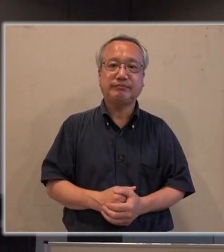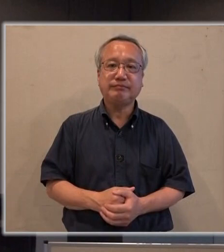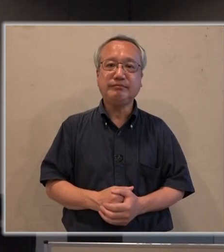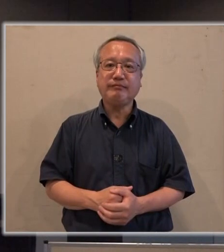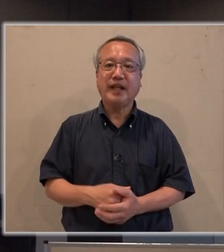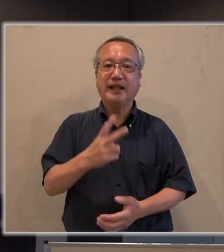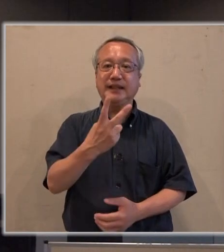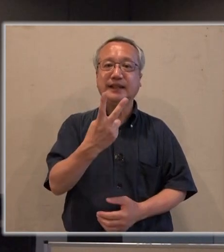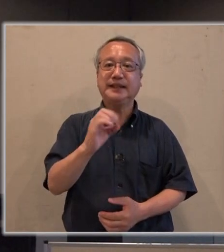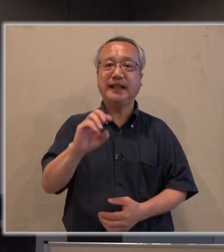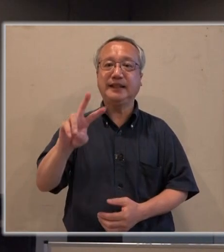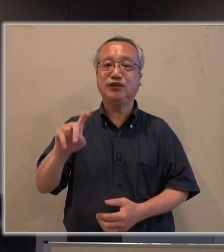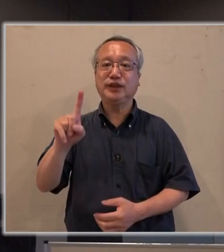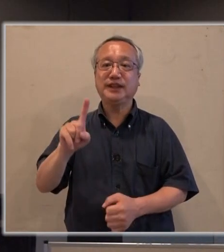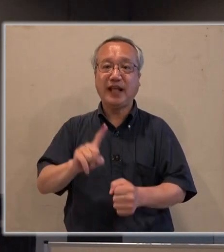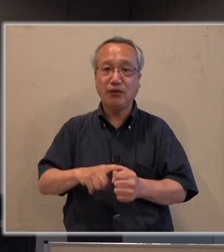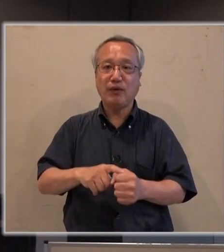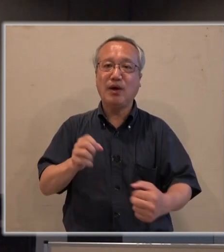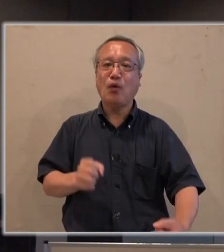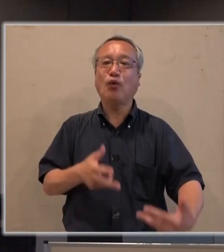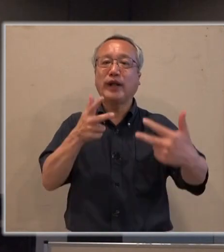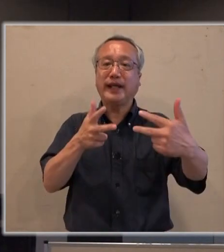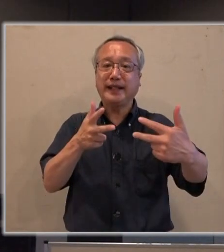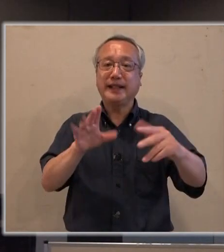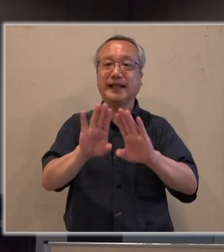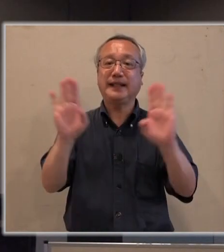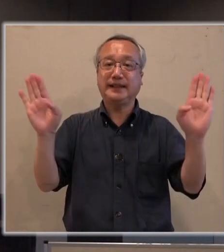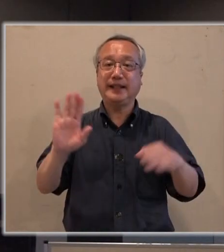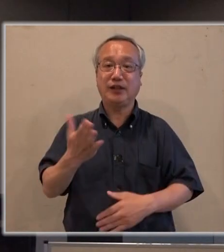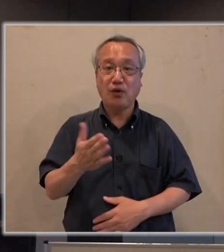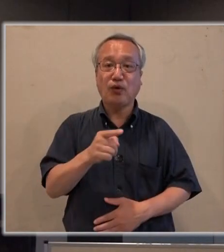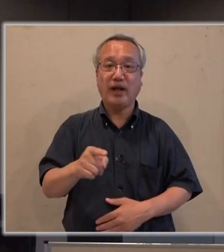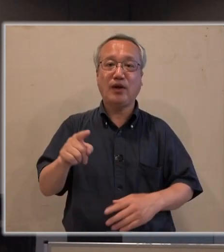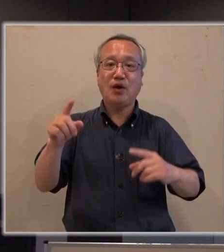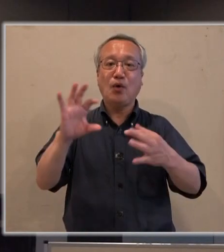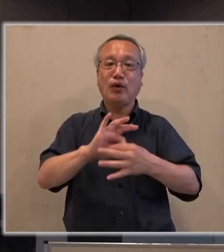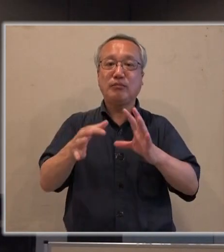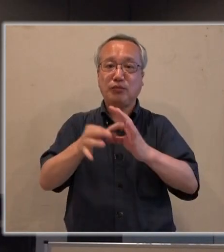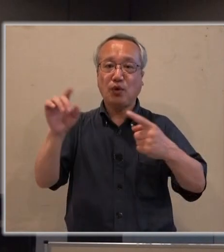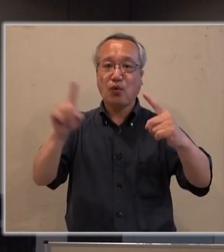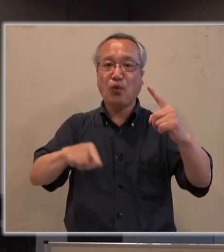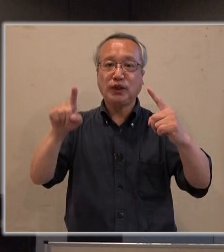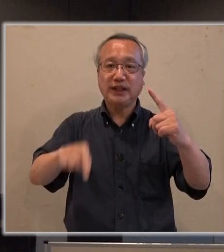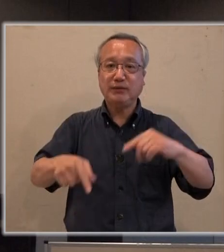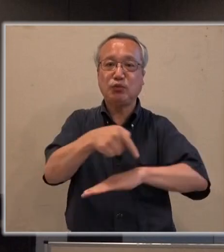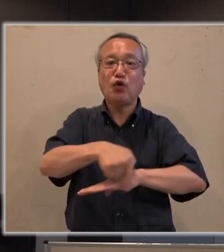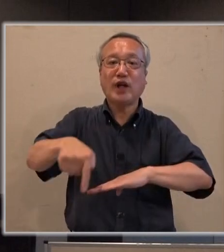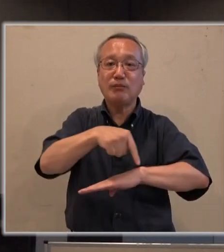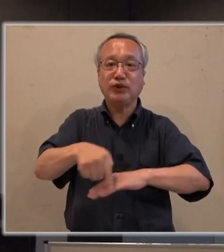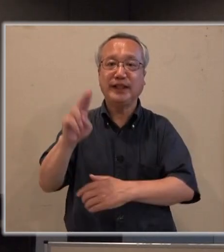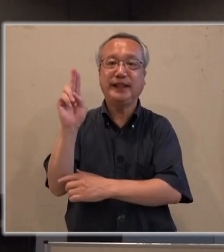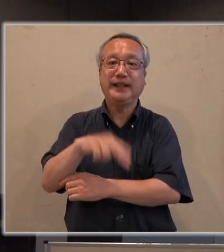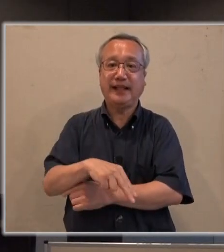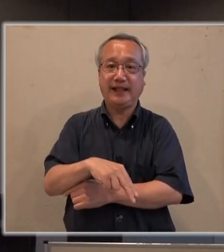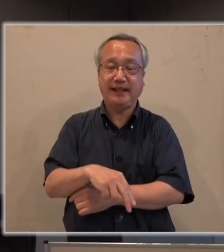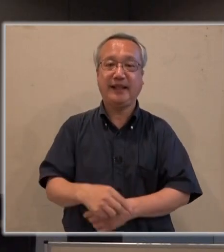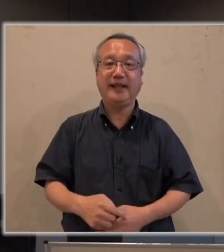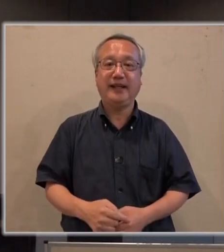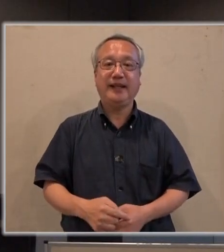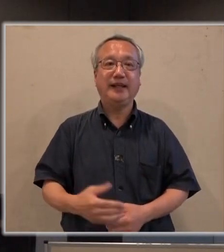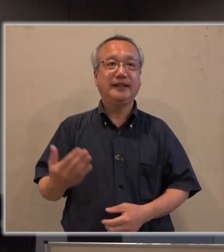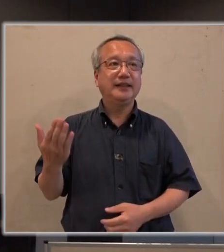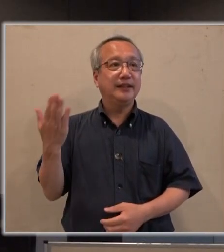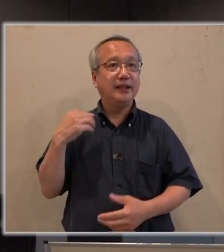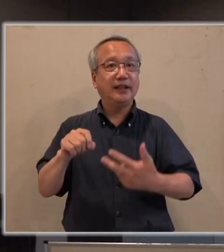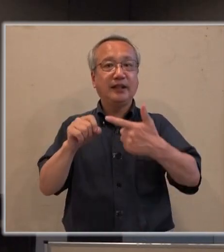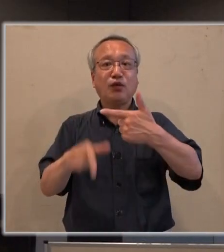2021年には残念ながらオンラインでの開催になってしまったんですが、これがオリンピックの公式の文化プログラムに認定されて、そして先月